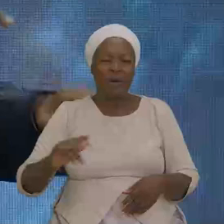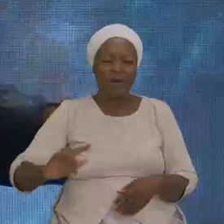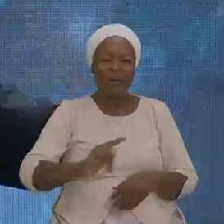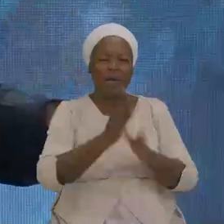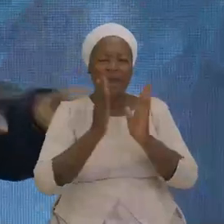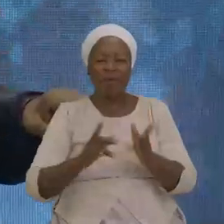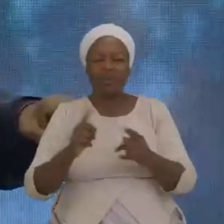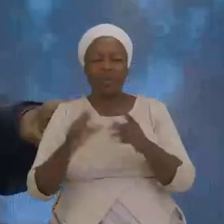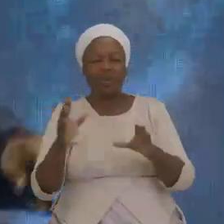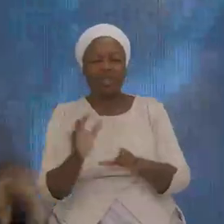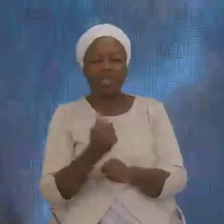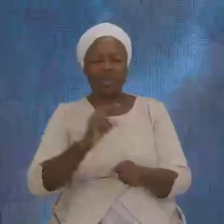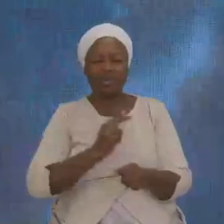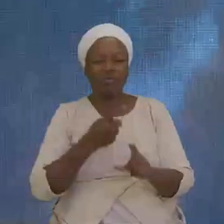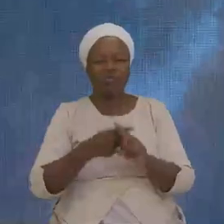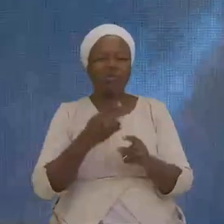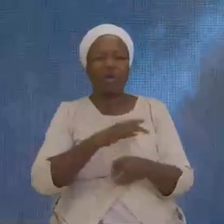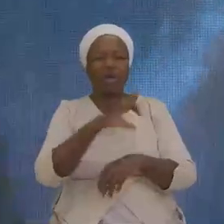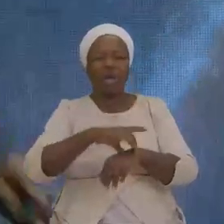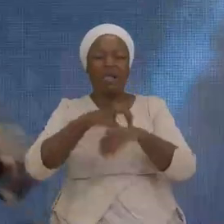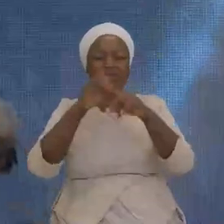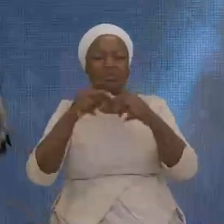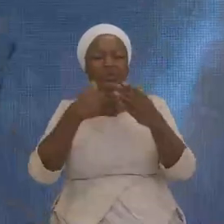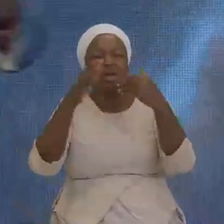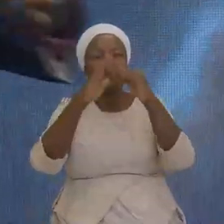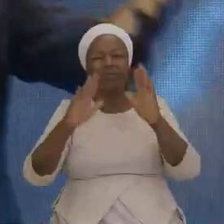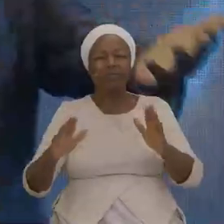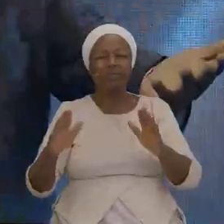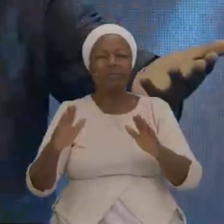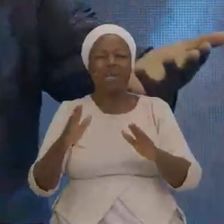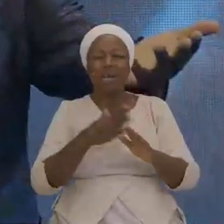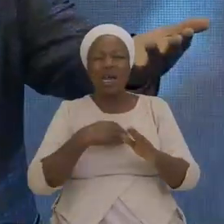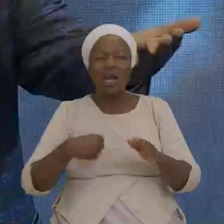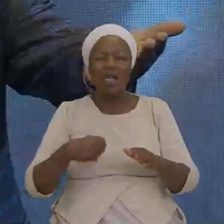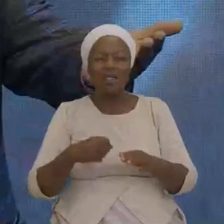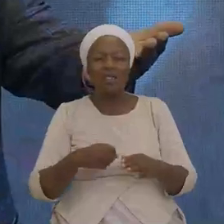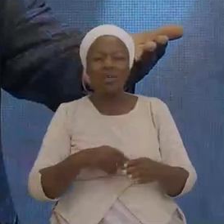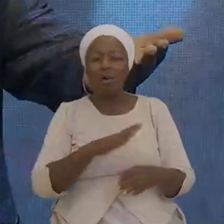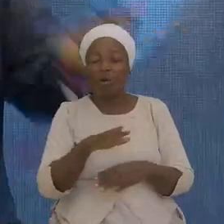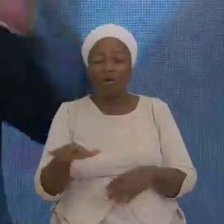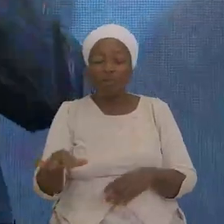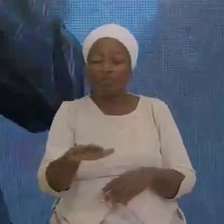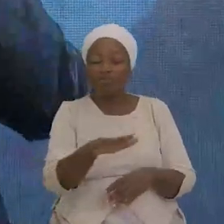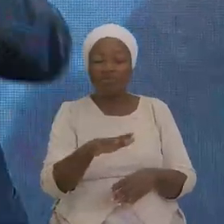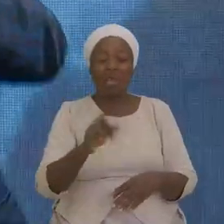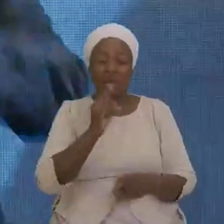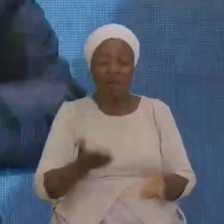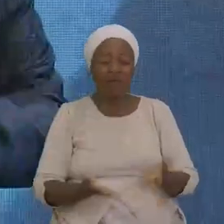notre pilote qui nous fait passer de la terre au ciel. Et ceux-ci ont levé leurs mains,